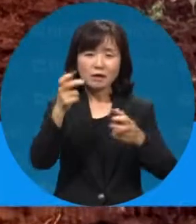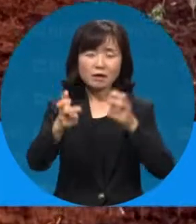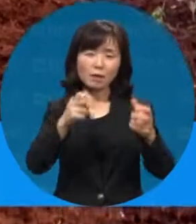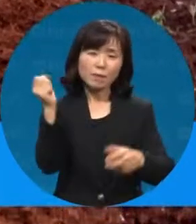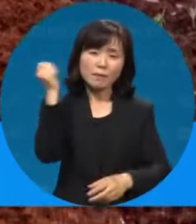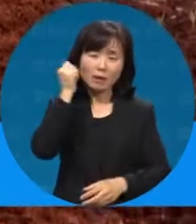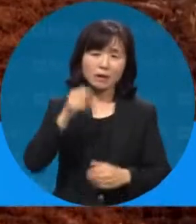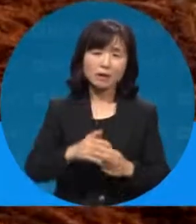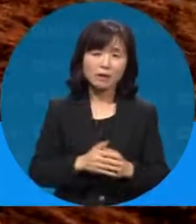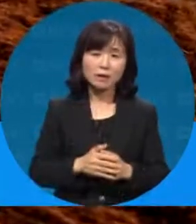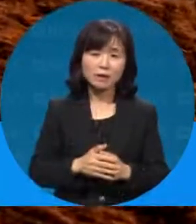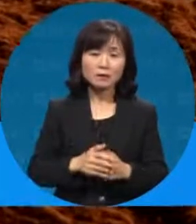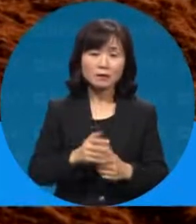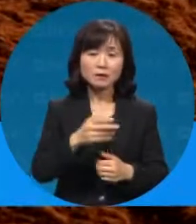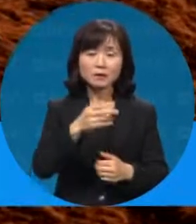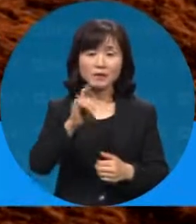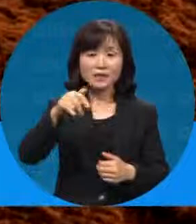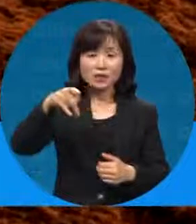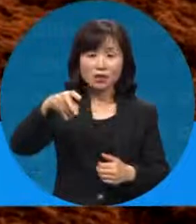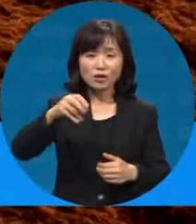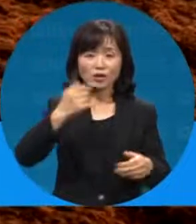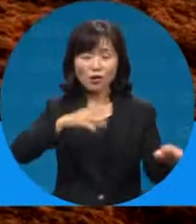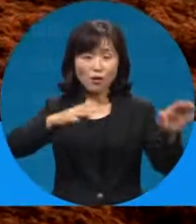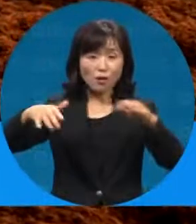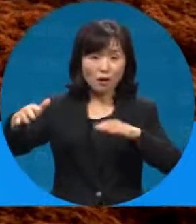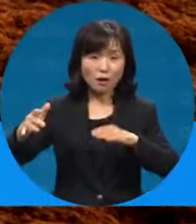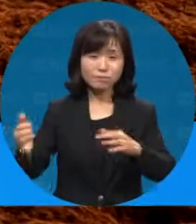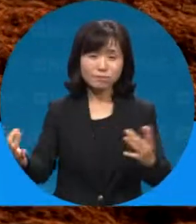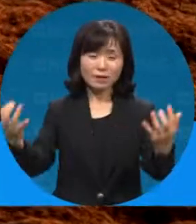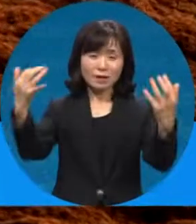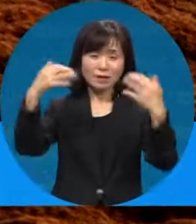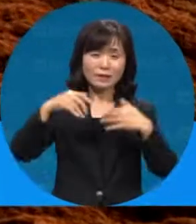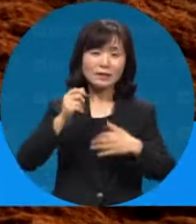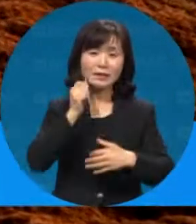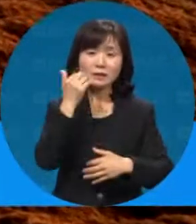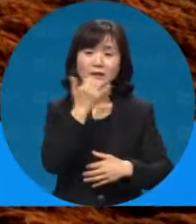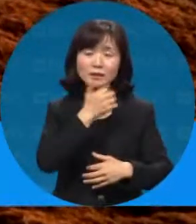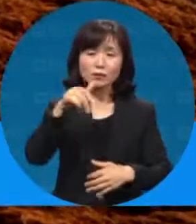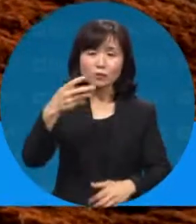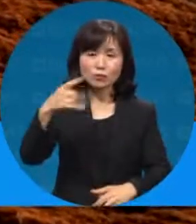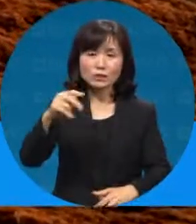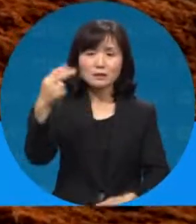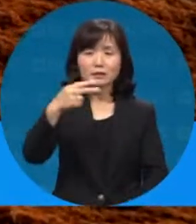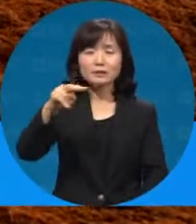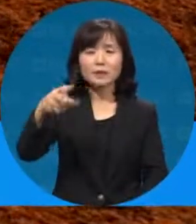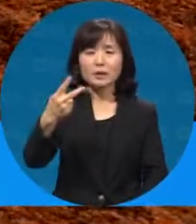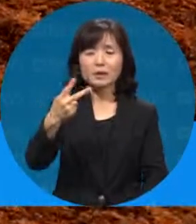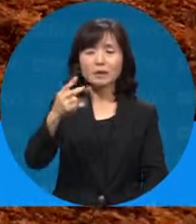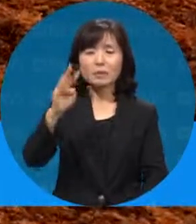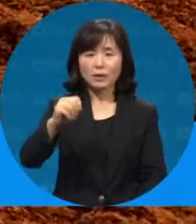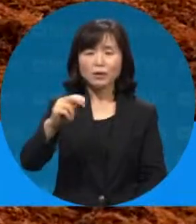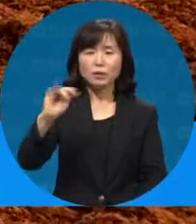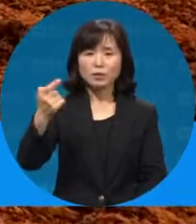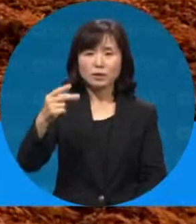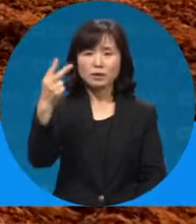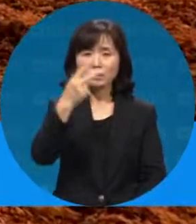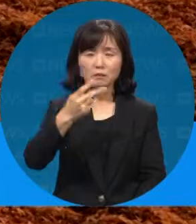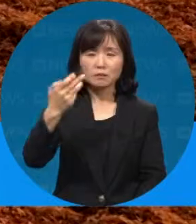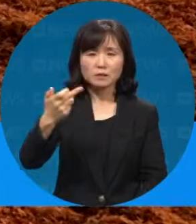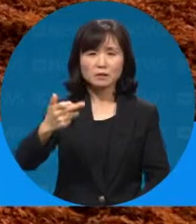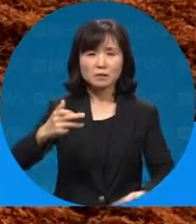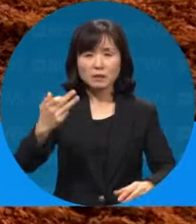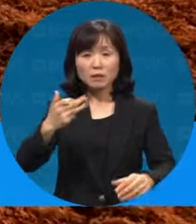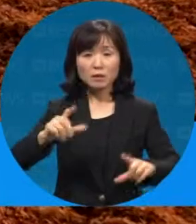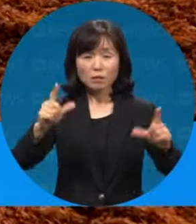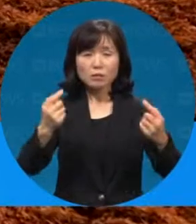따르면 지난 6월 대서양을 뒤덮은 갈조류의 양은 2,400만 톤을 넘어섰고 이는 2018년 수치보다 20%나